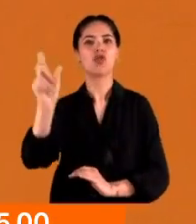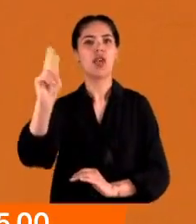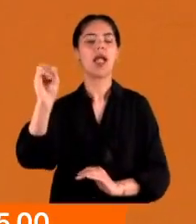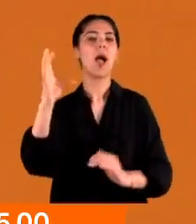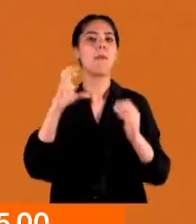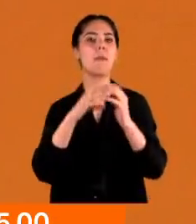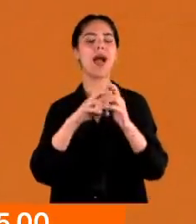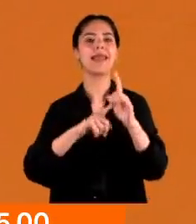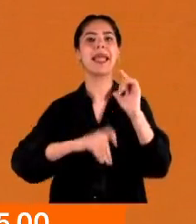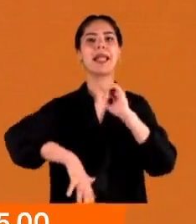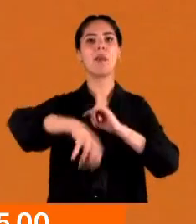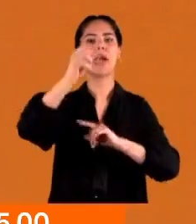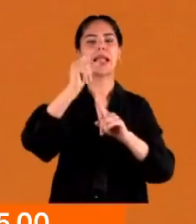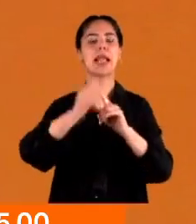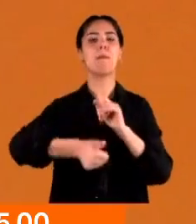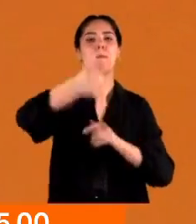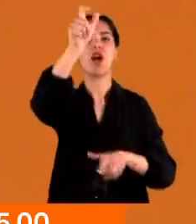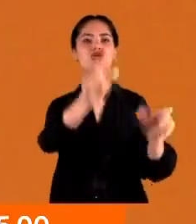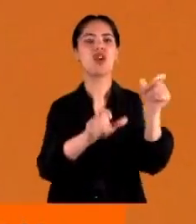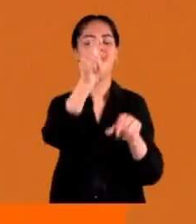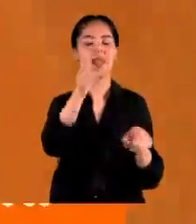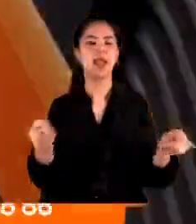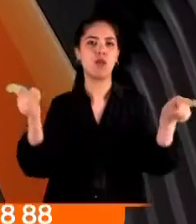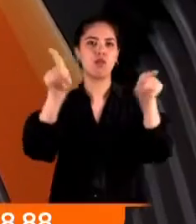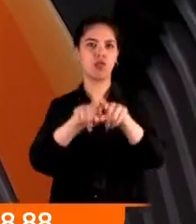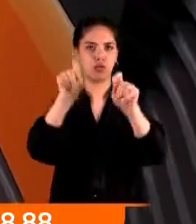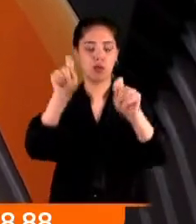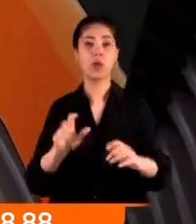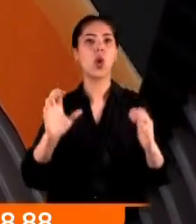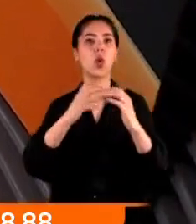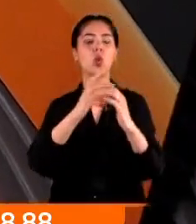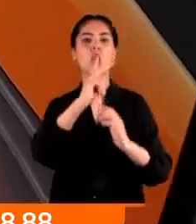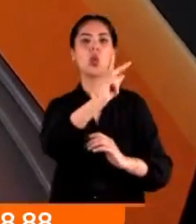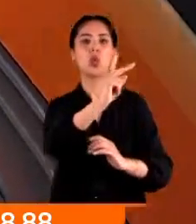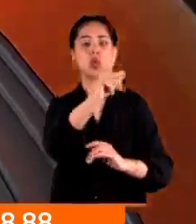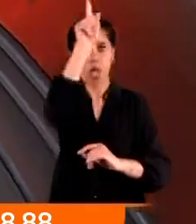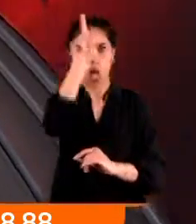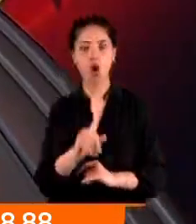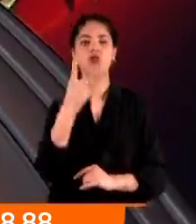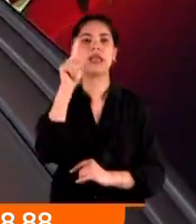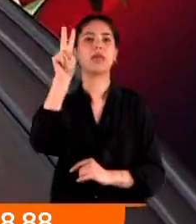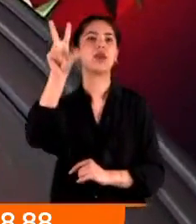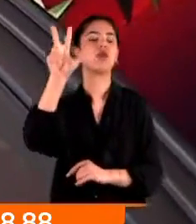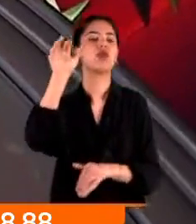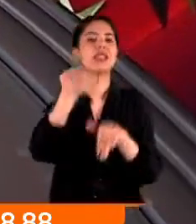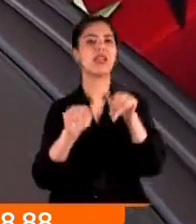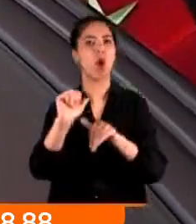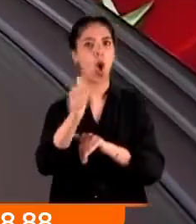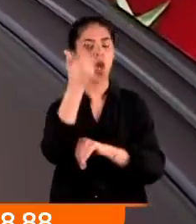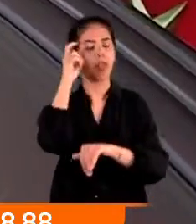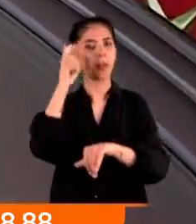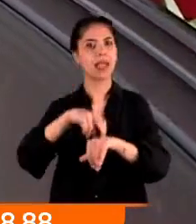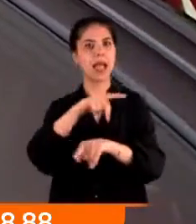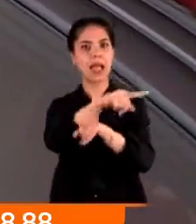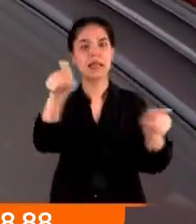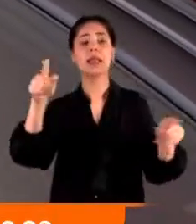Parti Genel Merkezi'nde il başkanlarıyla bir aradaydı. Teşkilatına önce 2023 seçimlerinin önemini anlattı. En